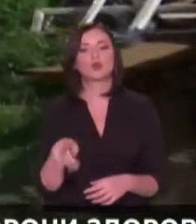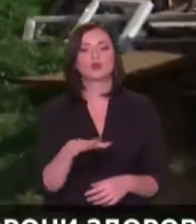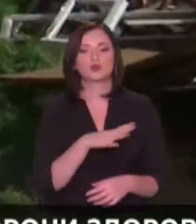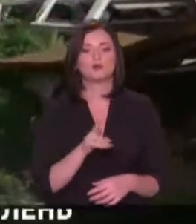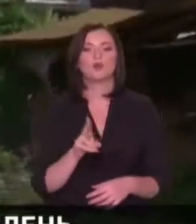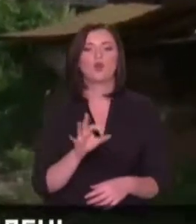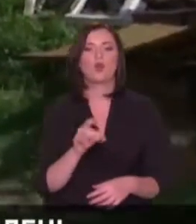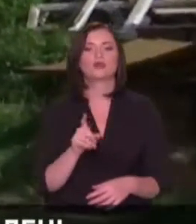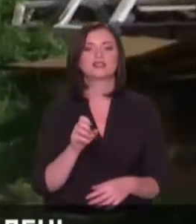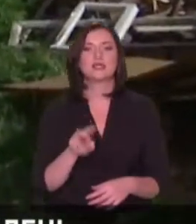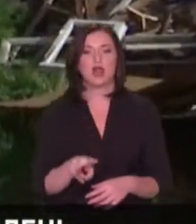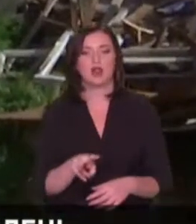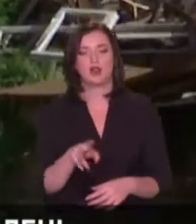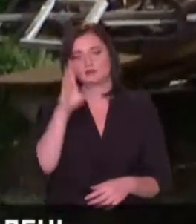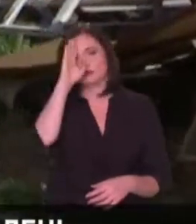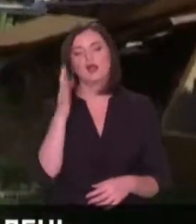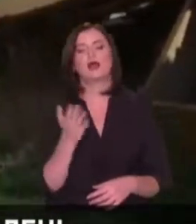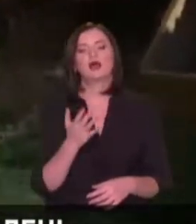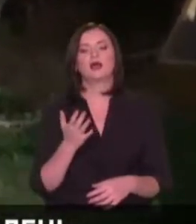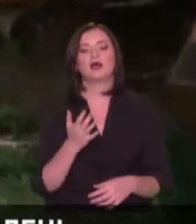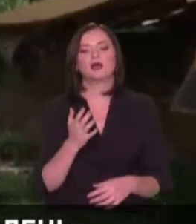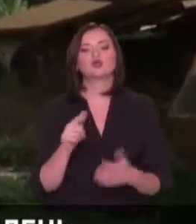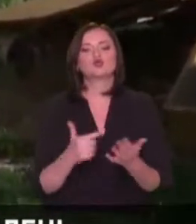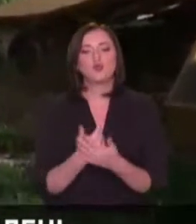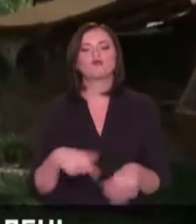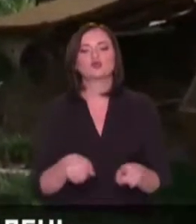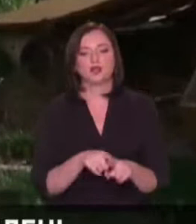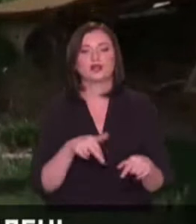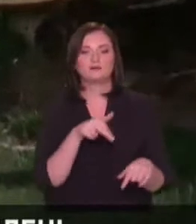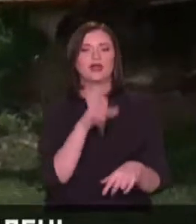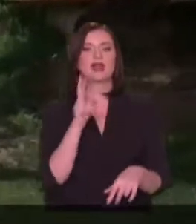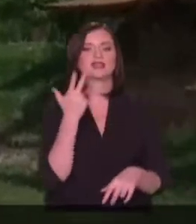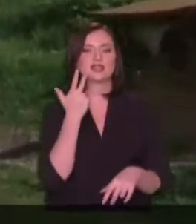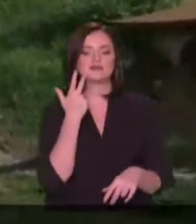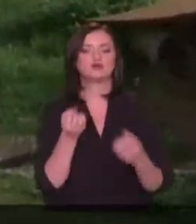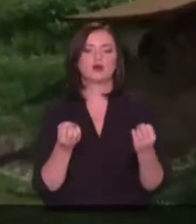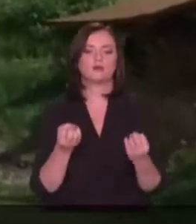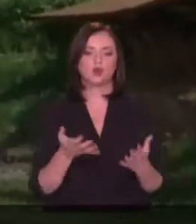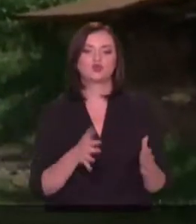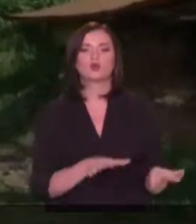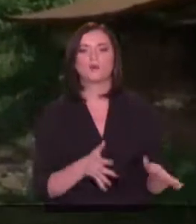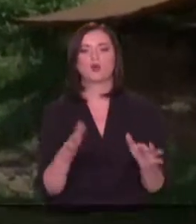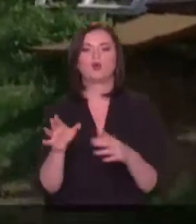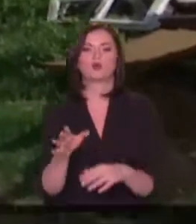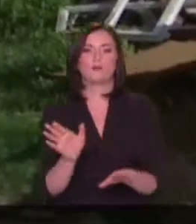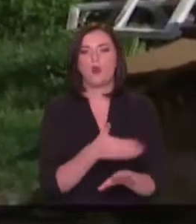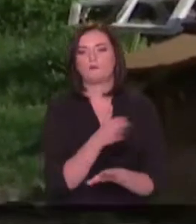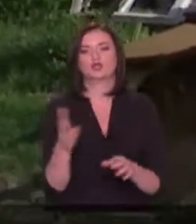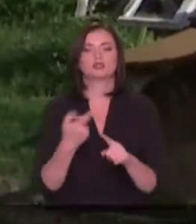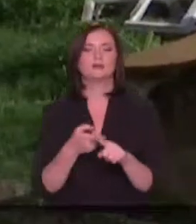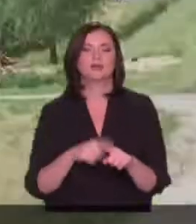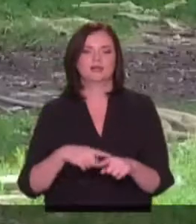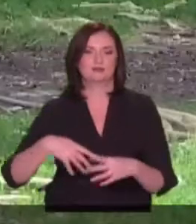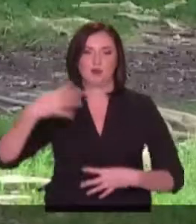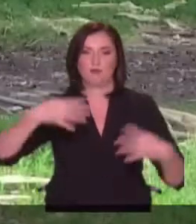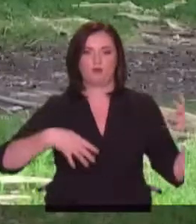козел, який прийшов, вони знову таки так йшли, як зазвичай, просто прогулюючись поміж цими багатоповерхівками,